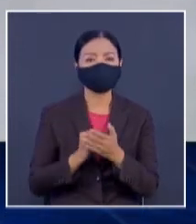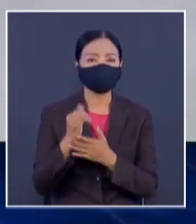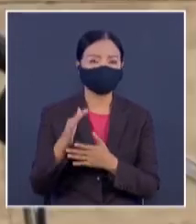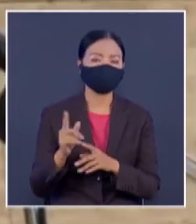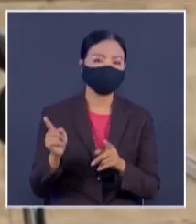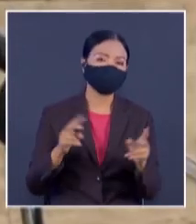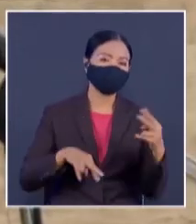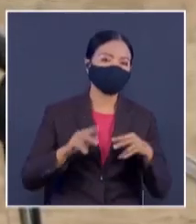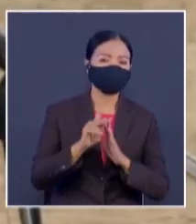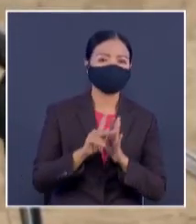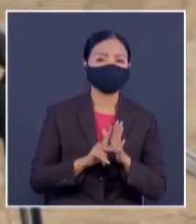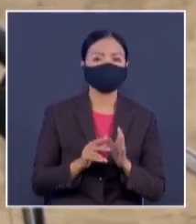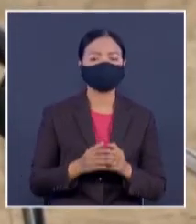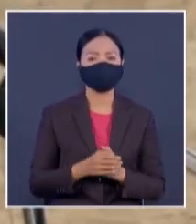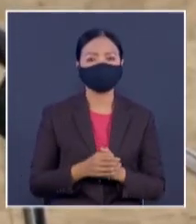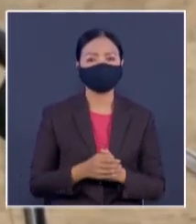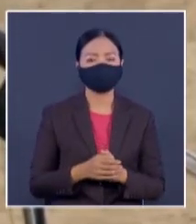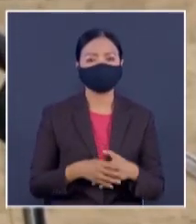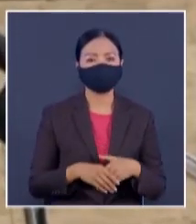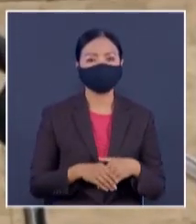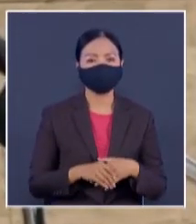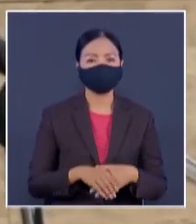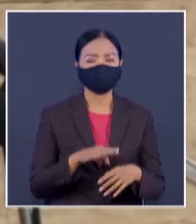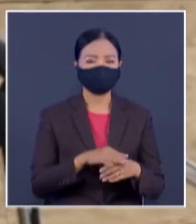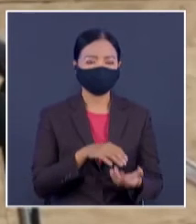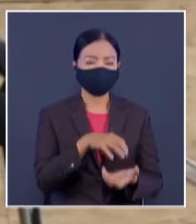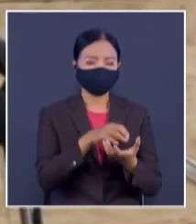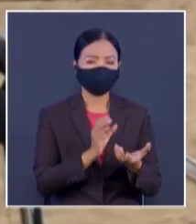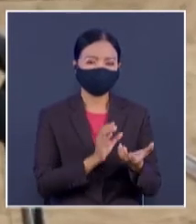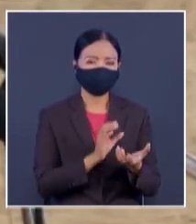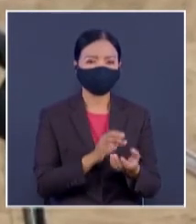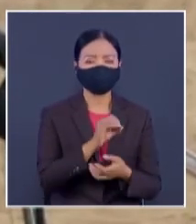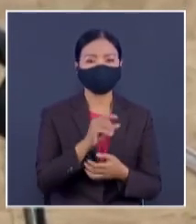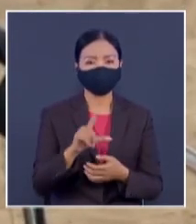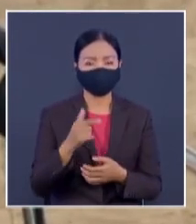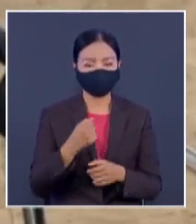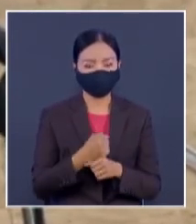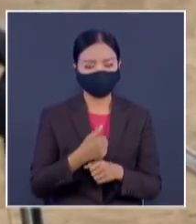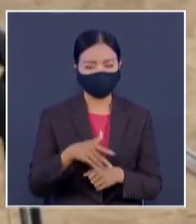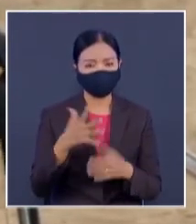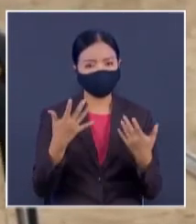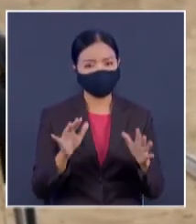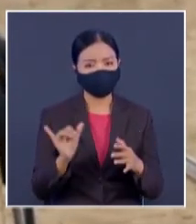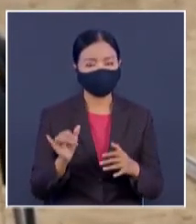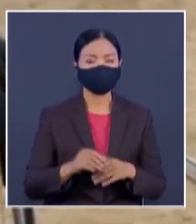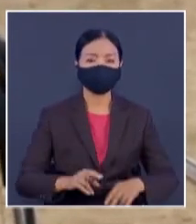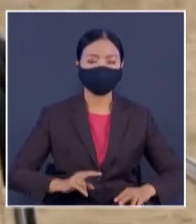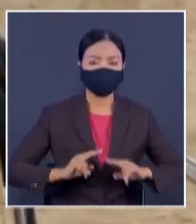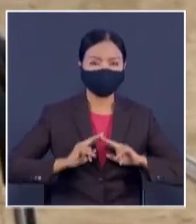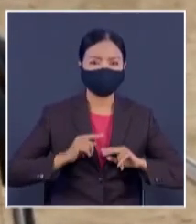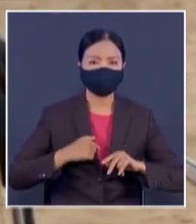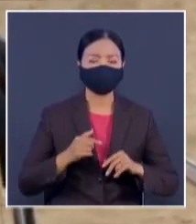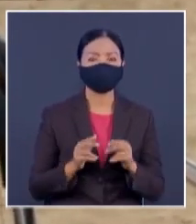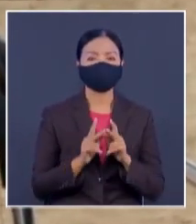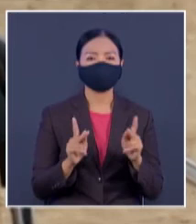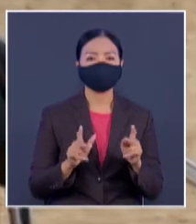องกฎหมายที่ทำผิดกฎหมายใหญ่ๆด้วยเช่นการเล่นพนันออนไลน์ถามว่าตรงนี้ไปปราบปรามบ้างหรือยังซึ่งตนเองเนี่ยอยู่ในกรรม